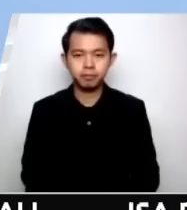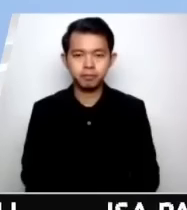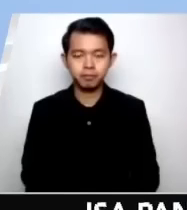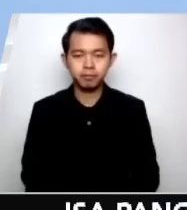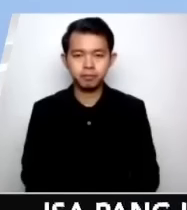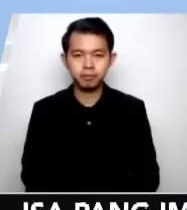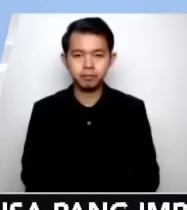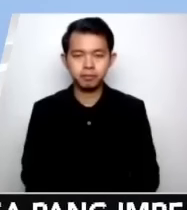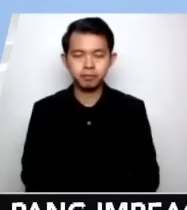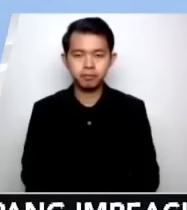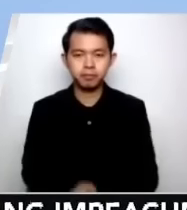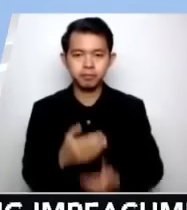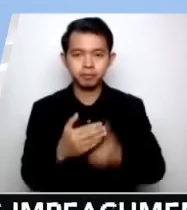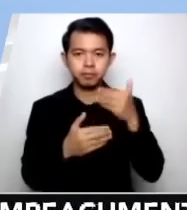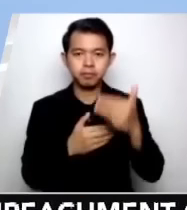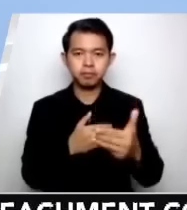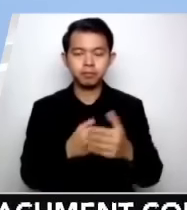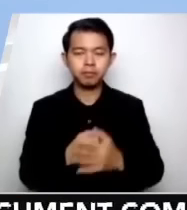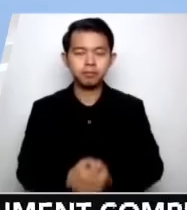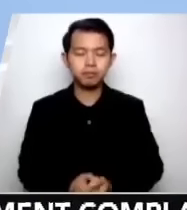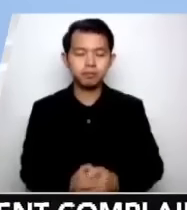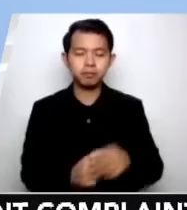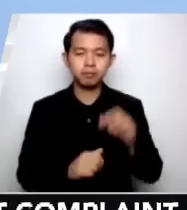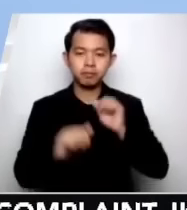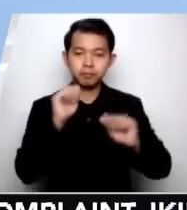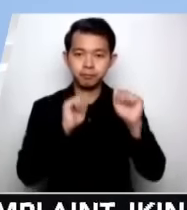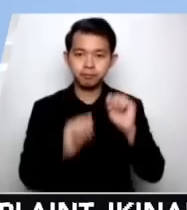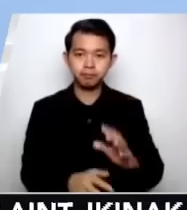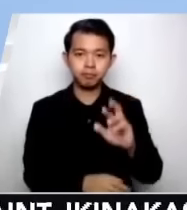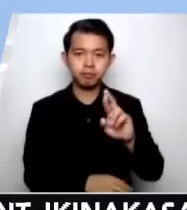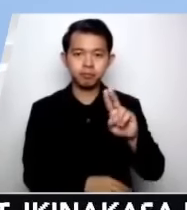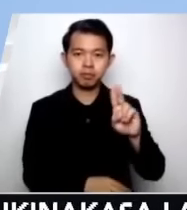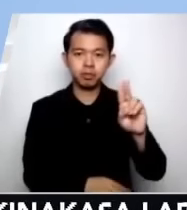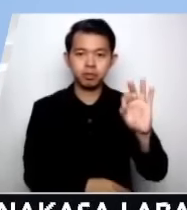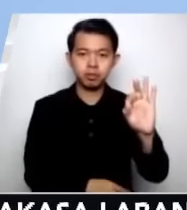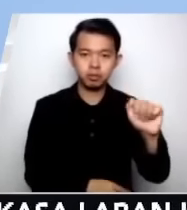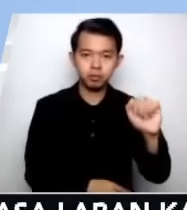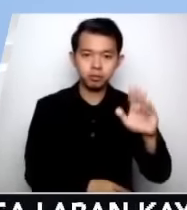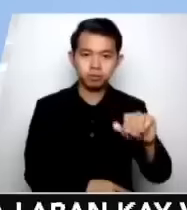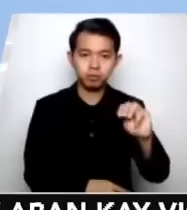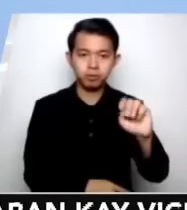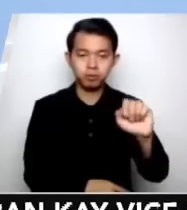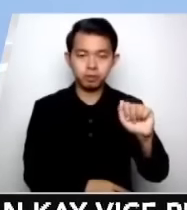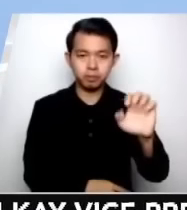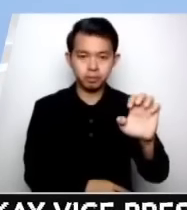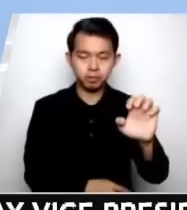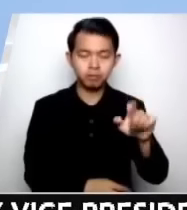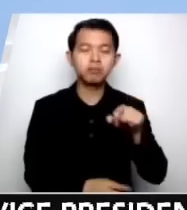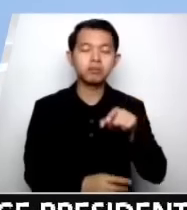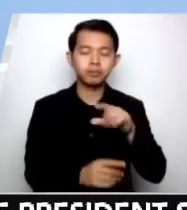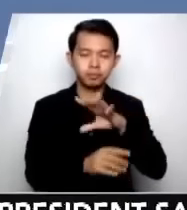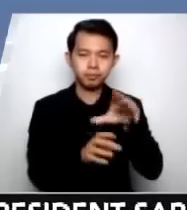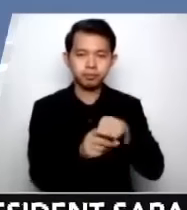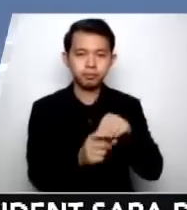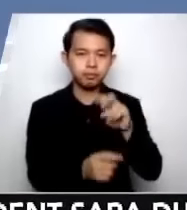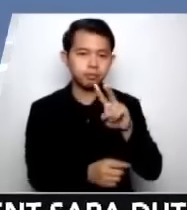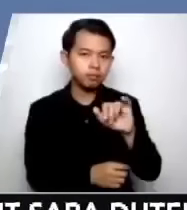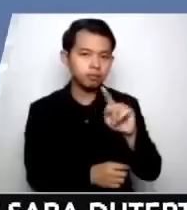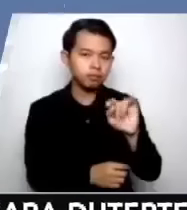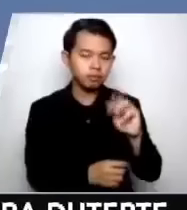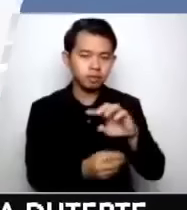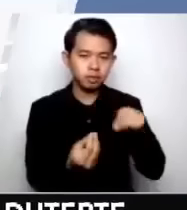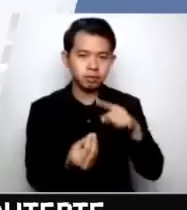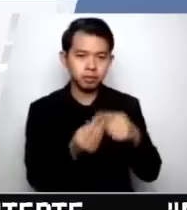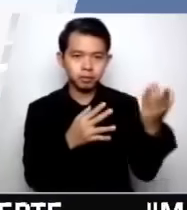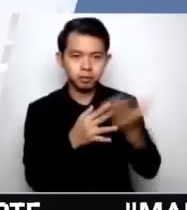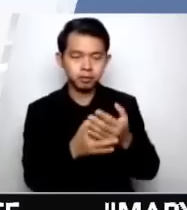Iginiit ng komedyanteng si Rufa May Quinto na biktima lang din siya sa isyu ng DermaCare Skin Care Clinic. Sa isang statement, sinabi